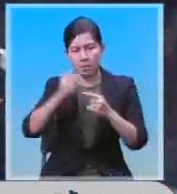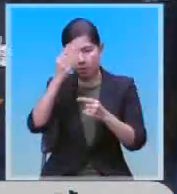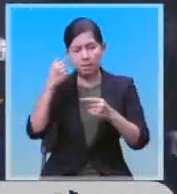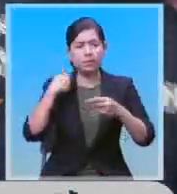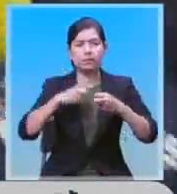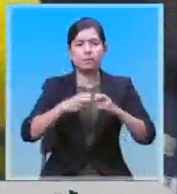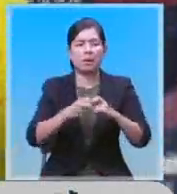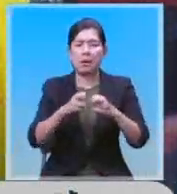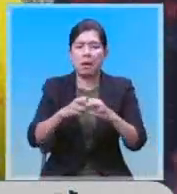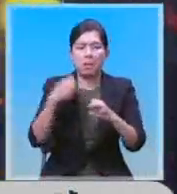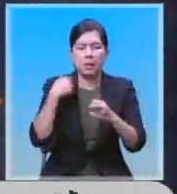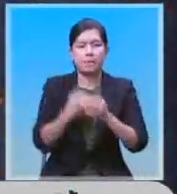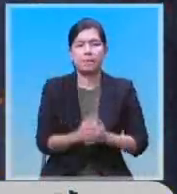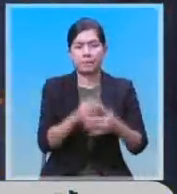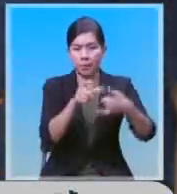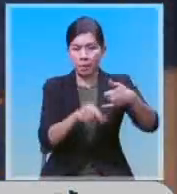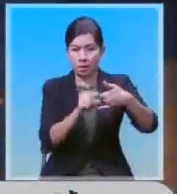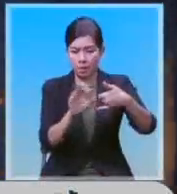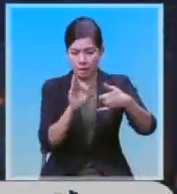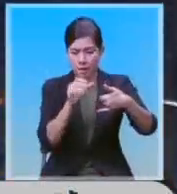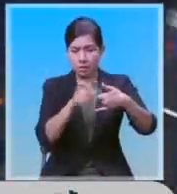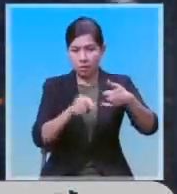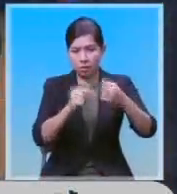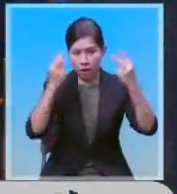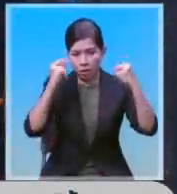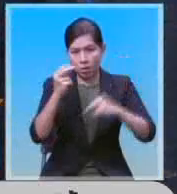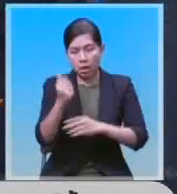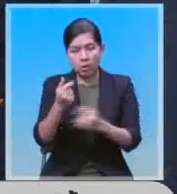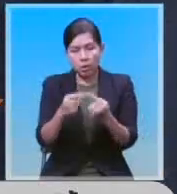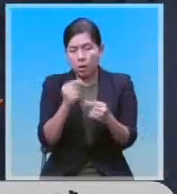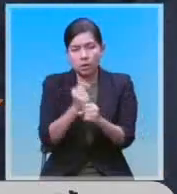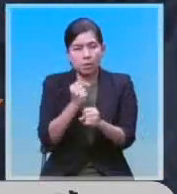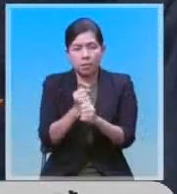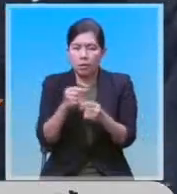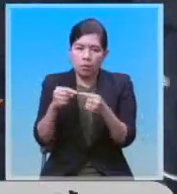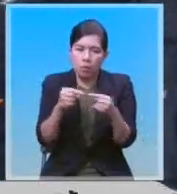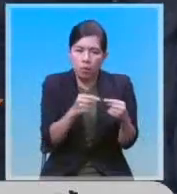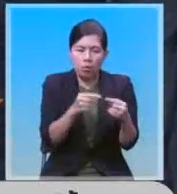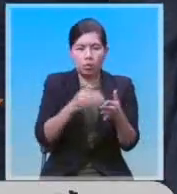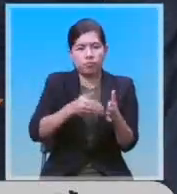ที่แม้จะได้นายกรัฐมนตรีแต่ก็ไม่สามารถปฏิบัติงานได้อย่างราบรื่นค่ะ